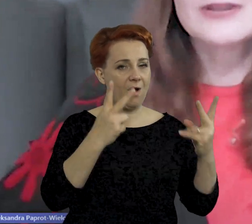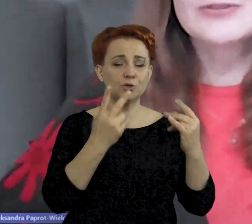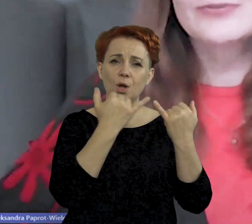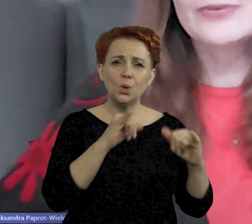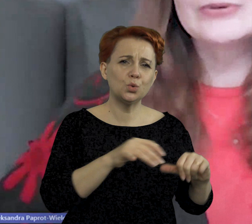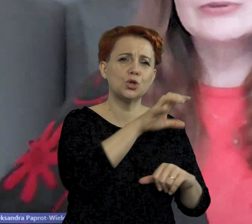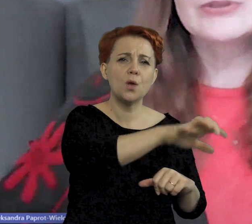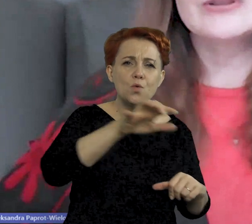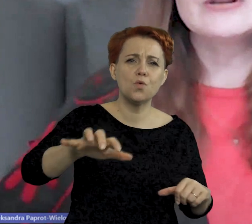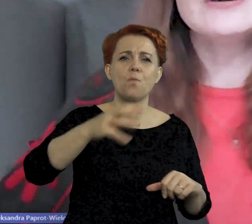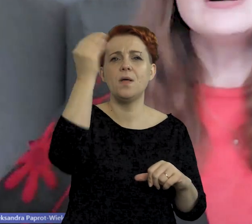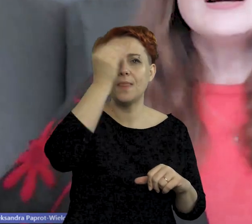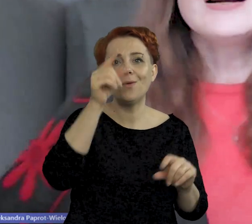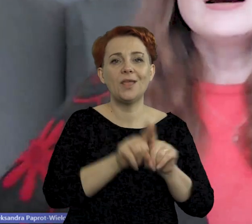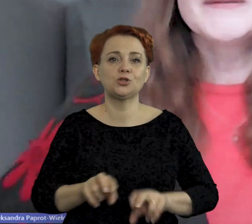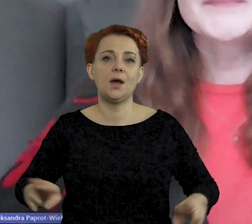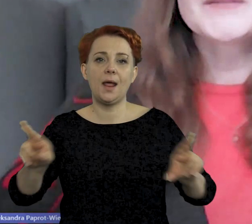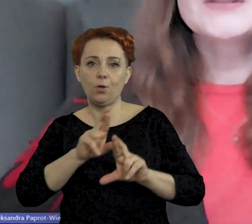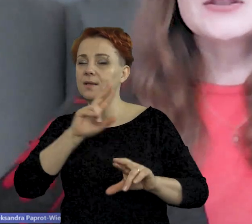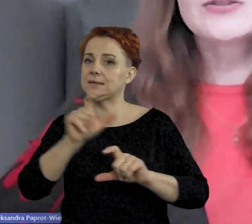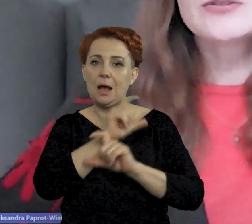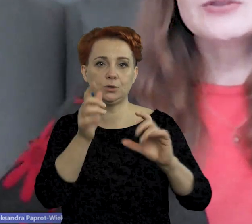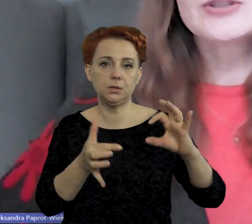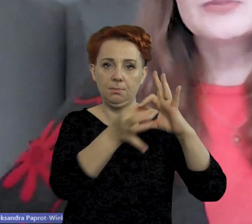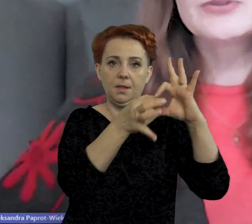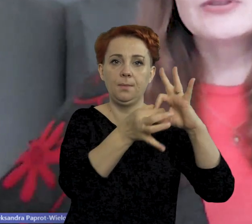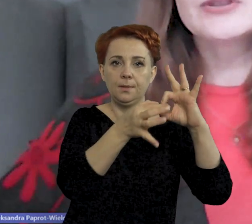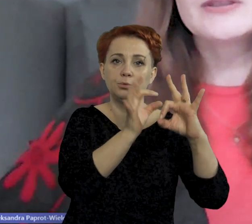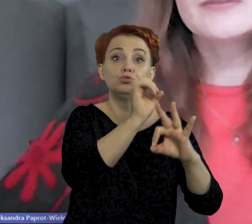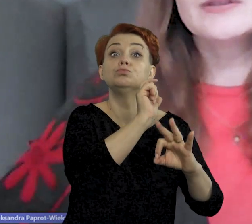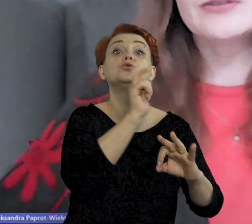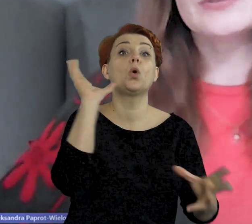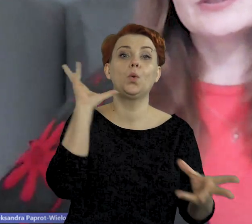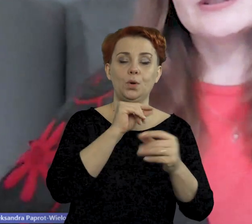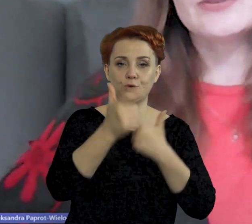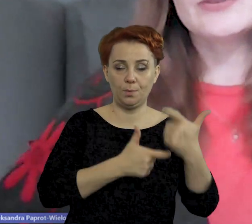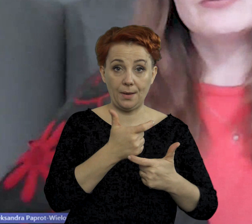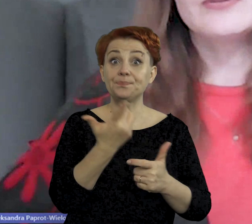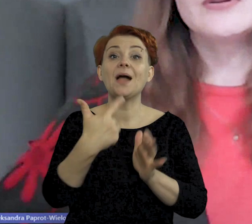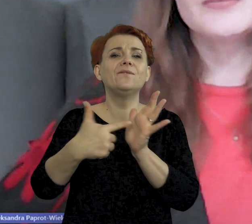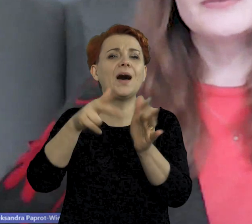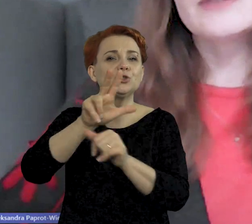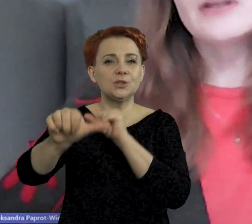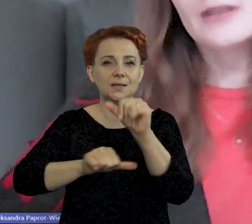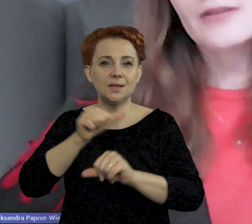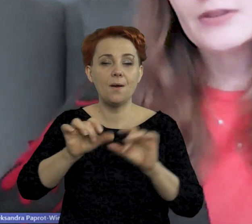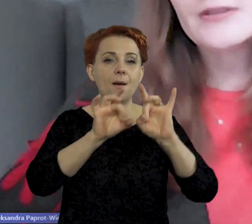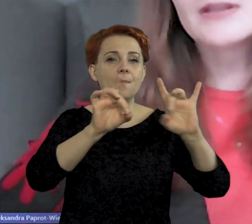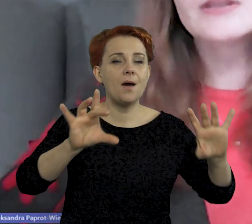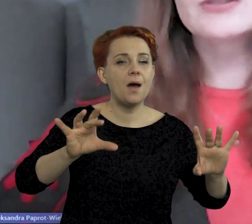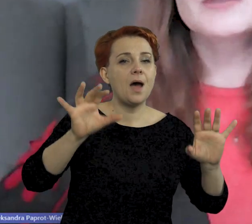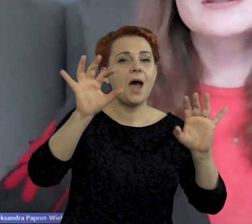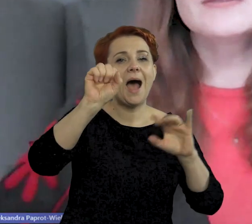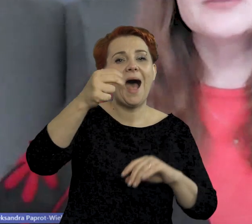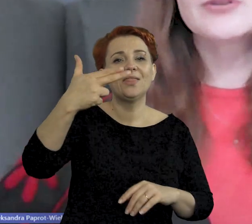i też regionalistów odwołują się do niego. I świadczy o tym chociażby to, że w 2013 roku profesor Anna